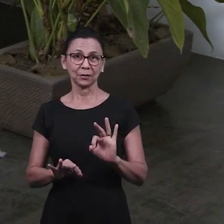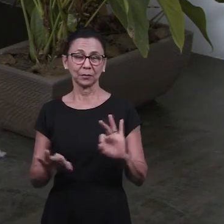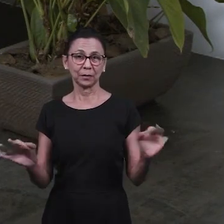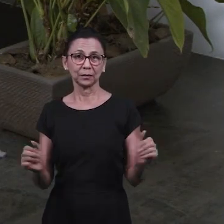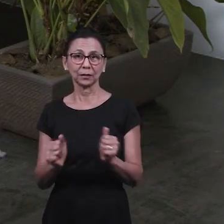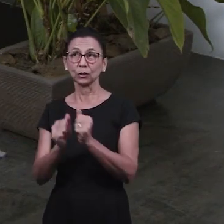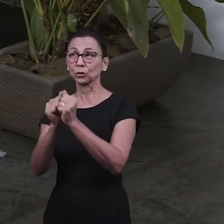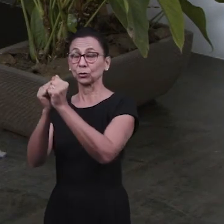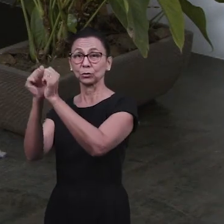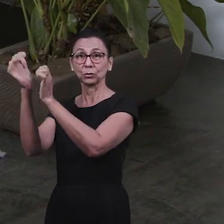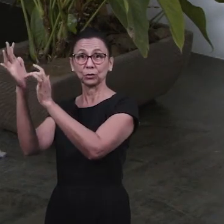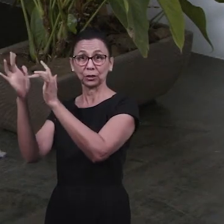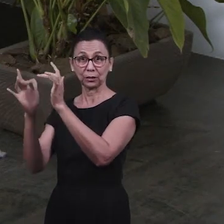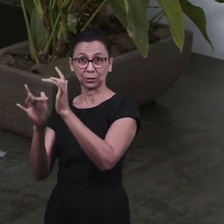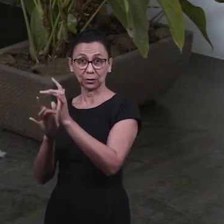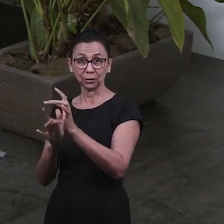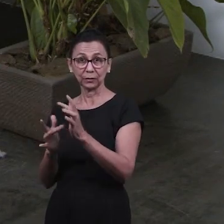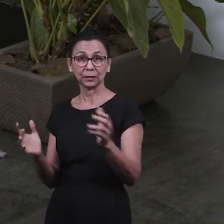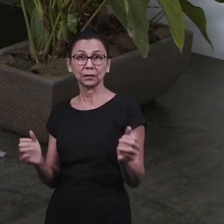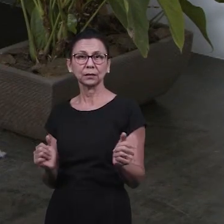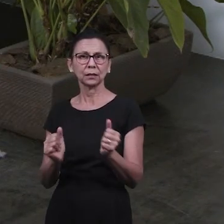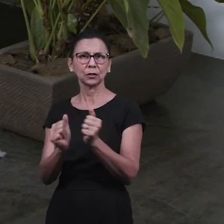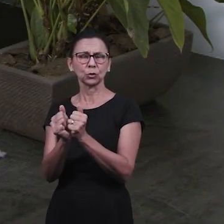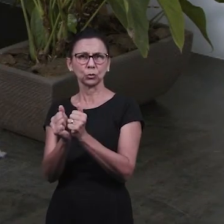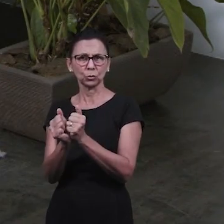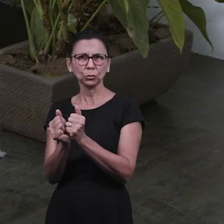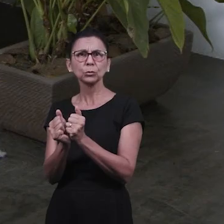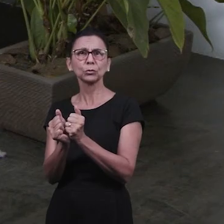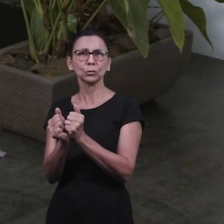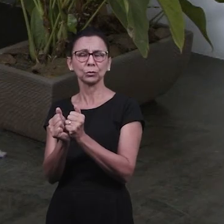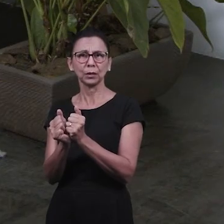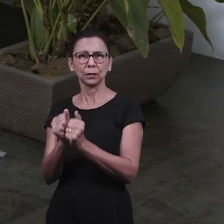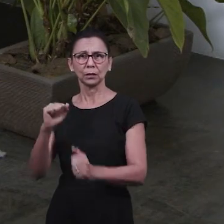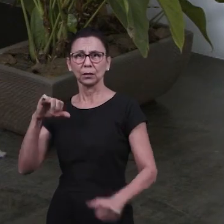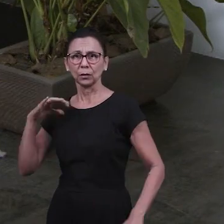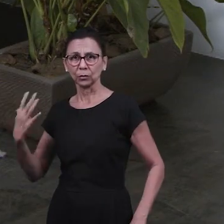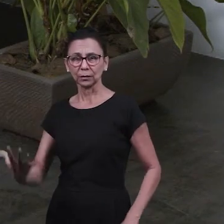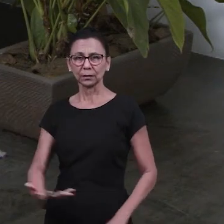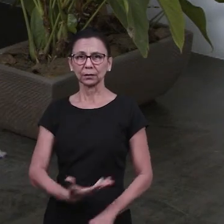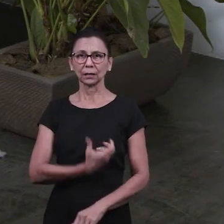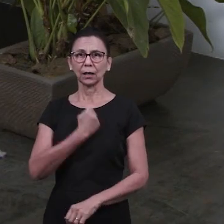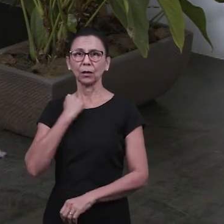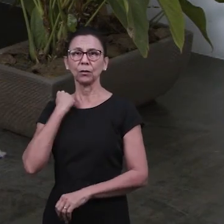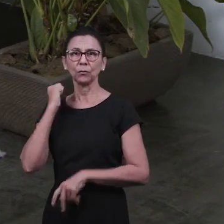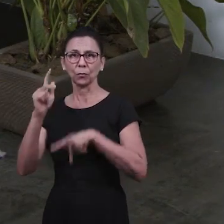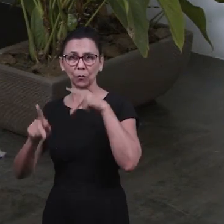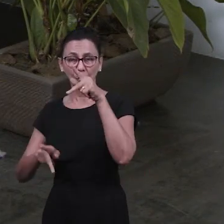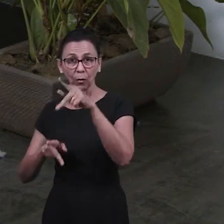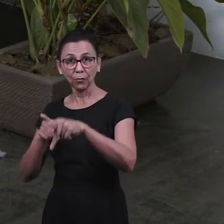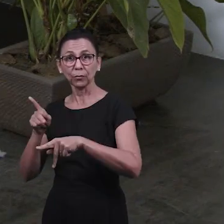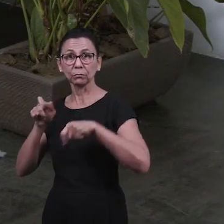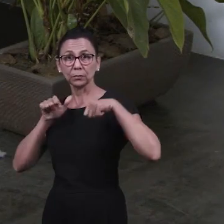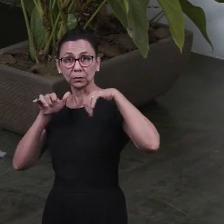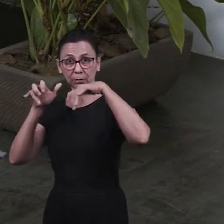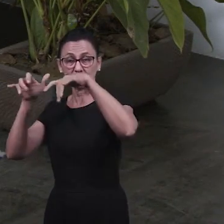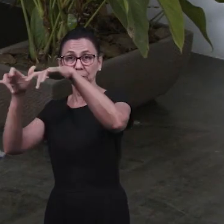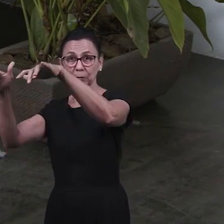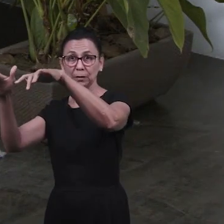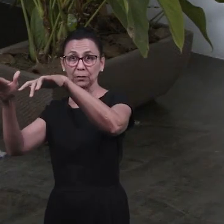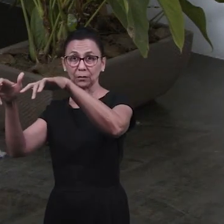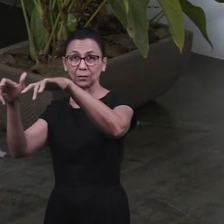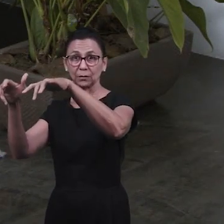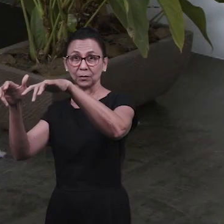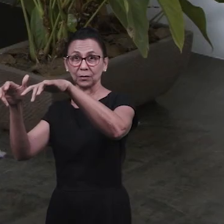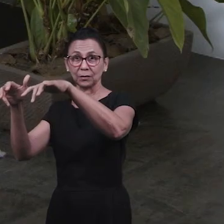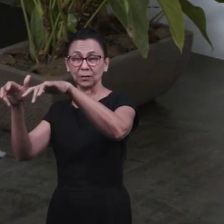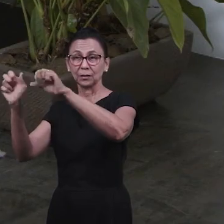serez parmi ceux qui seront sauvés, ceux qui vont monter pour l'enlèvement de l'Église. Vous pourrez être avec le Seigneur dans la